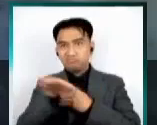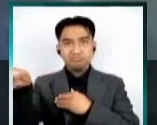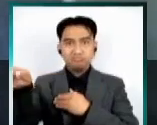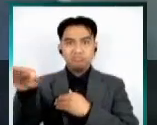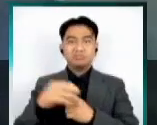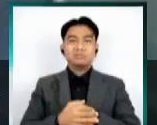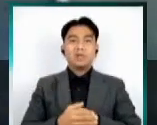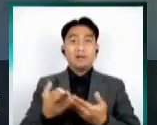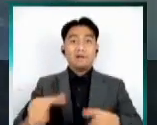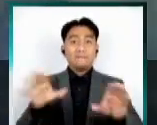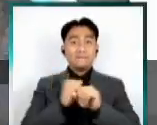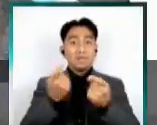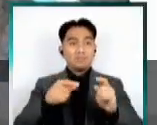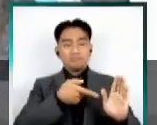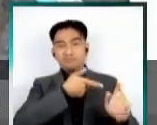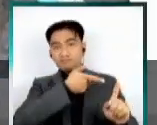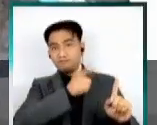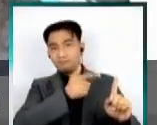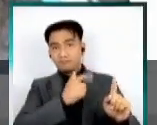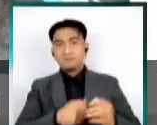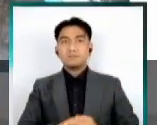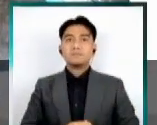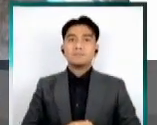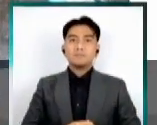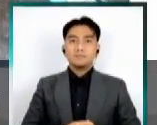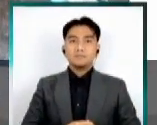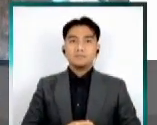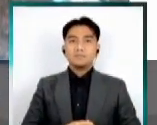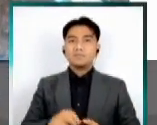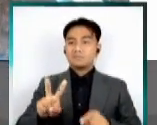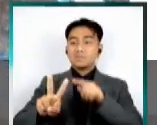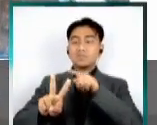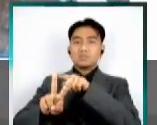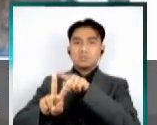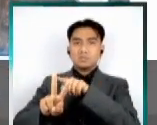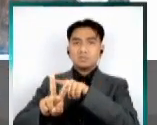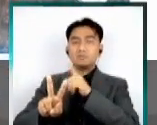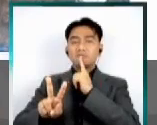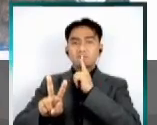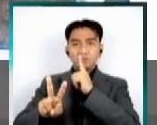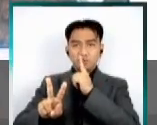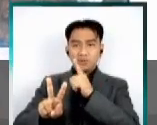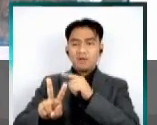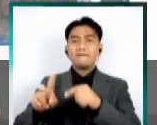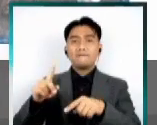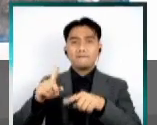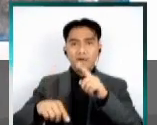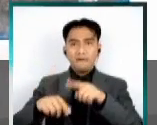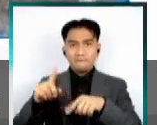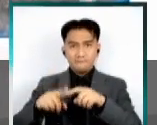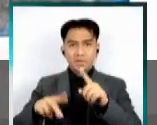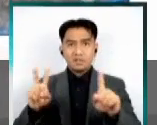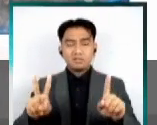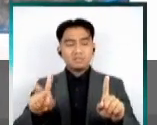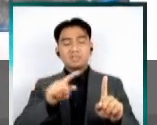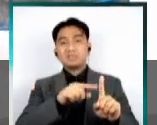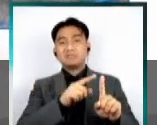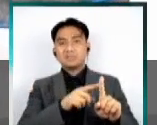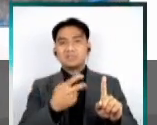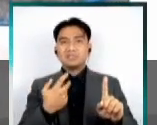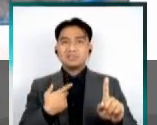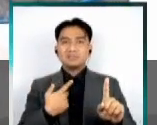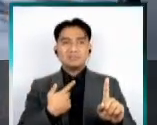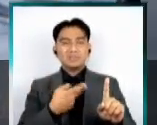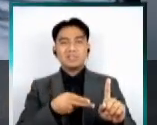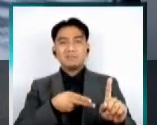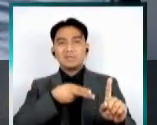Sa kwento ng mga kamag-anak ni Aplit, si Maricar ay kaibigan ng biktima na pinagseselosa ni Pino. Hindi pa malinaw ang